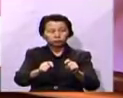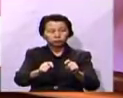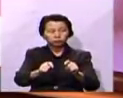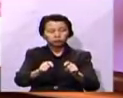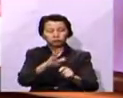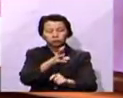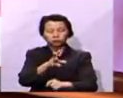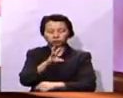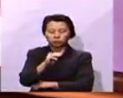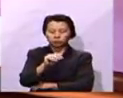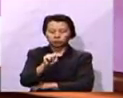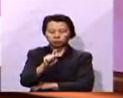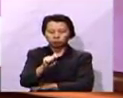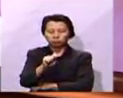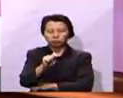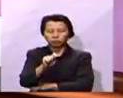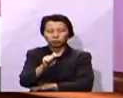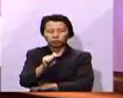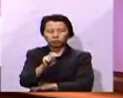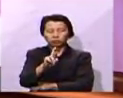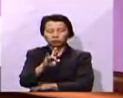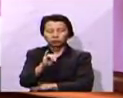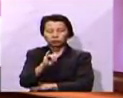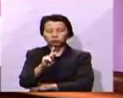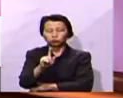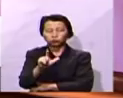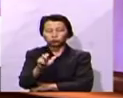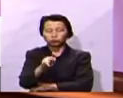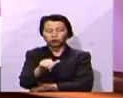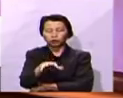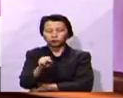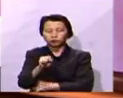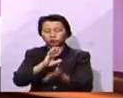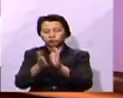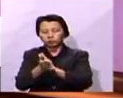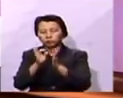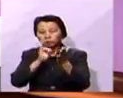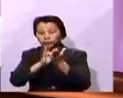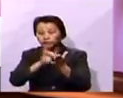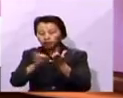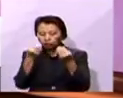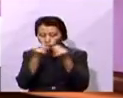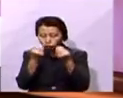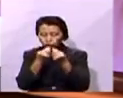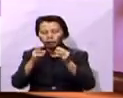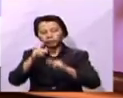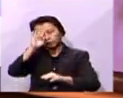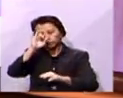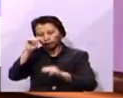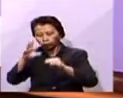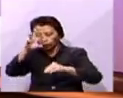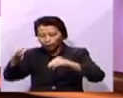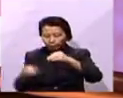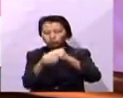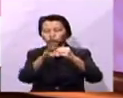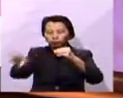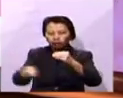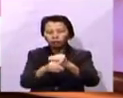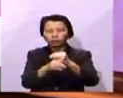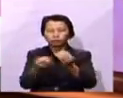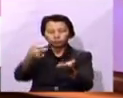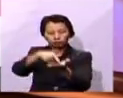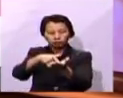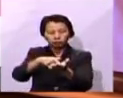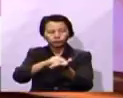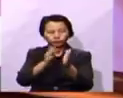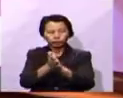supaya bilangan pelajar-pelajar India boleh ditambah lagi, sebab at the moment